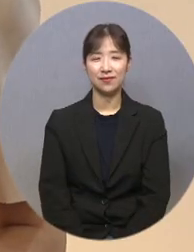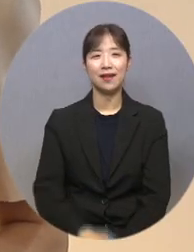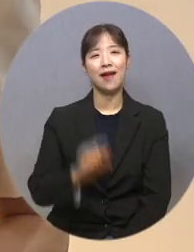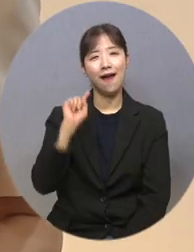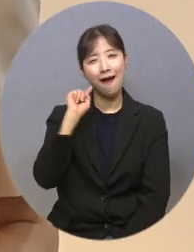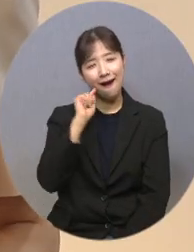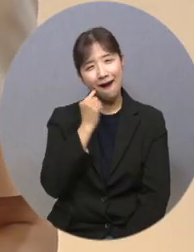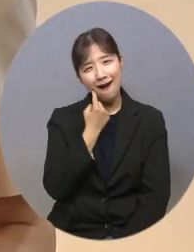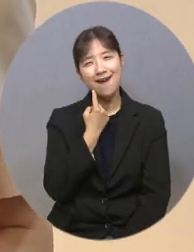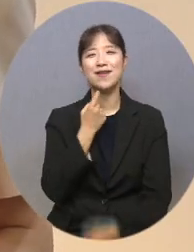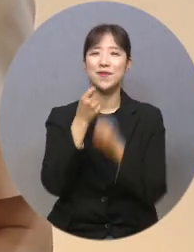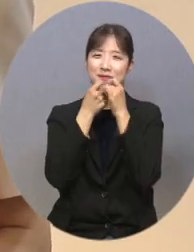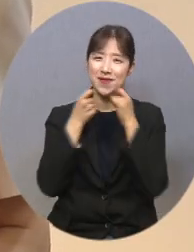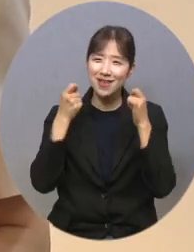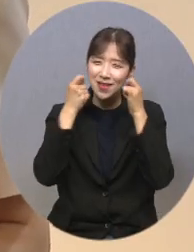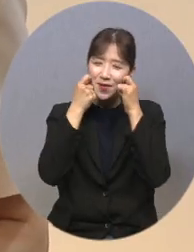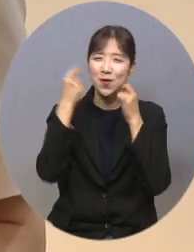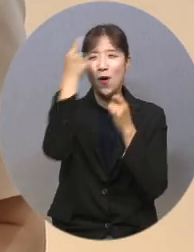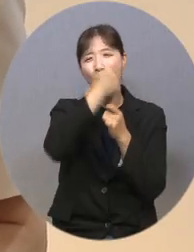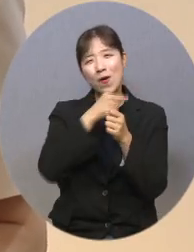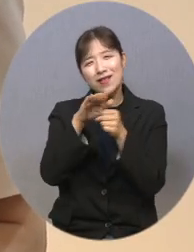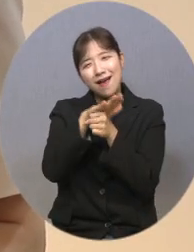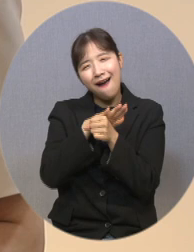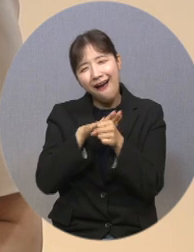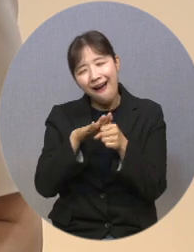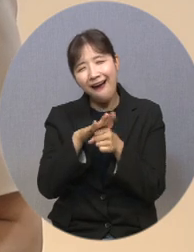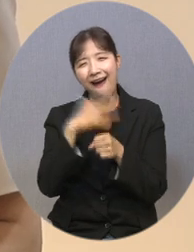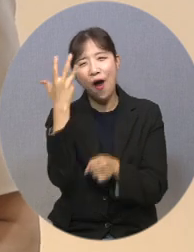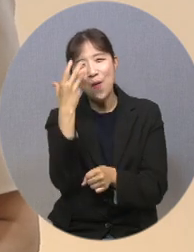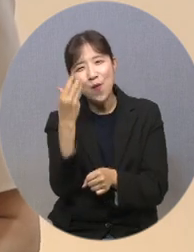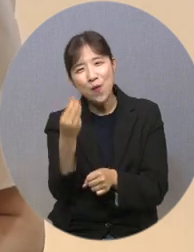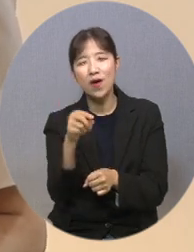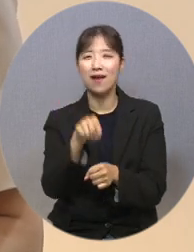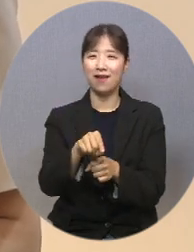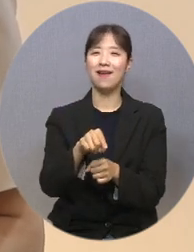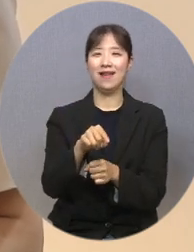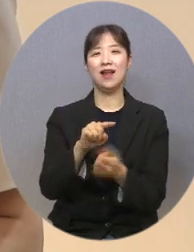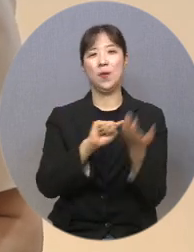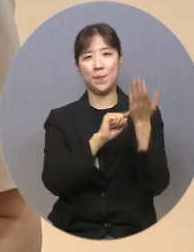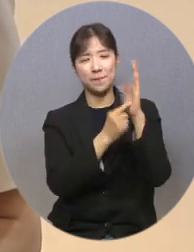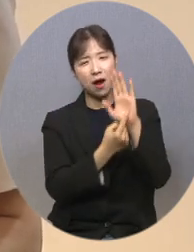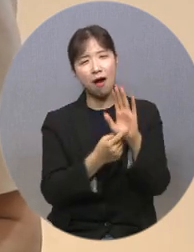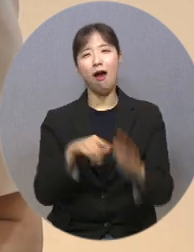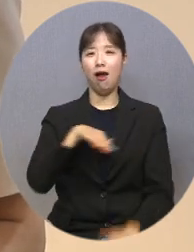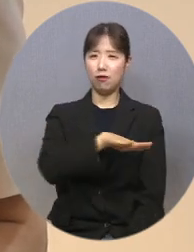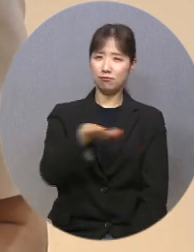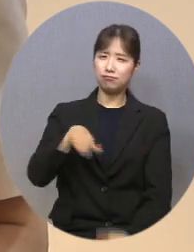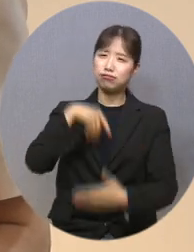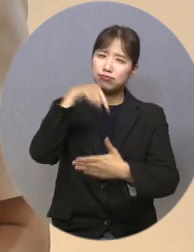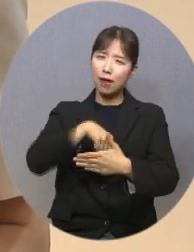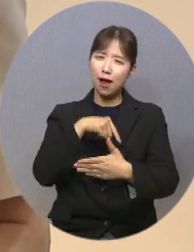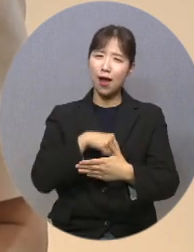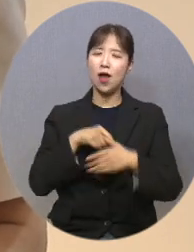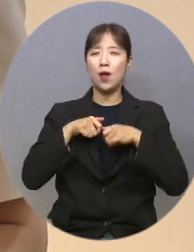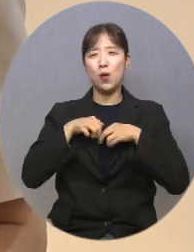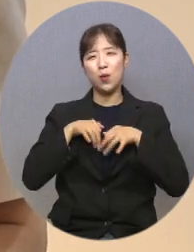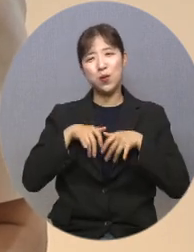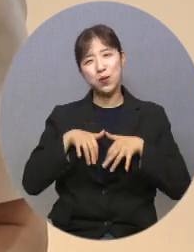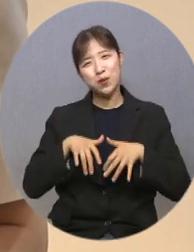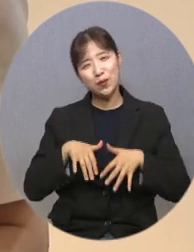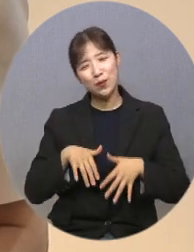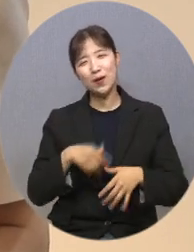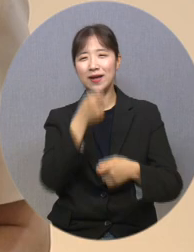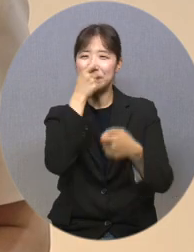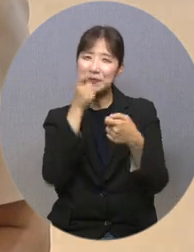아름다운 미소와 사랑스러운 모습을 담아낸 작품 속 따뜻한 이야기가 우리네 마음속에 잔잔히 스며들어